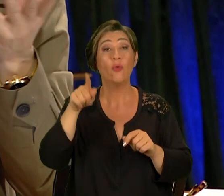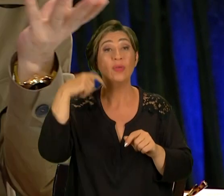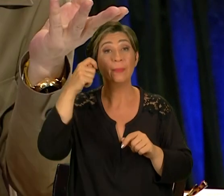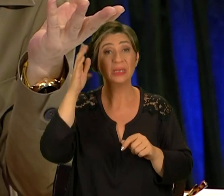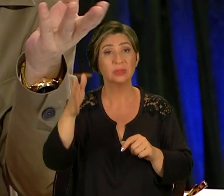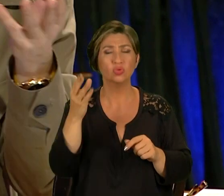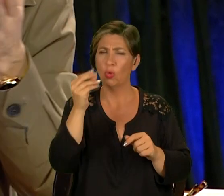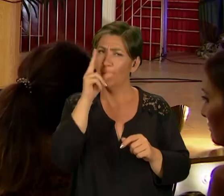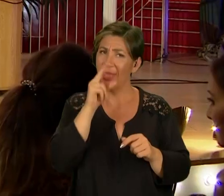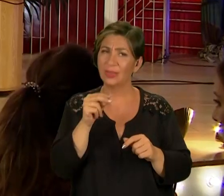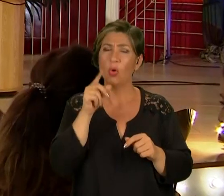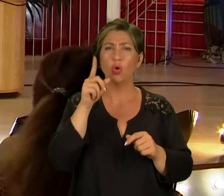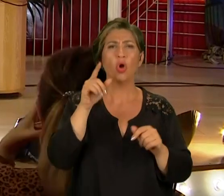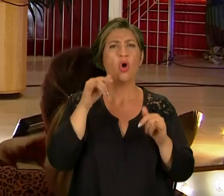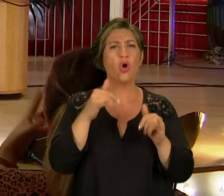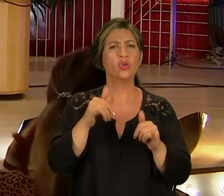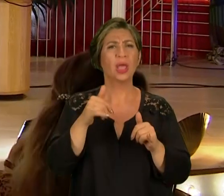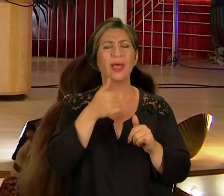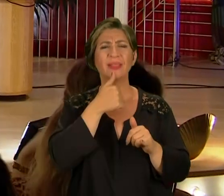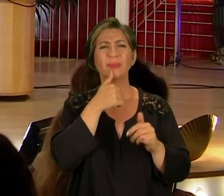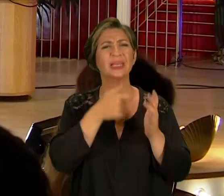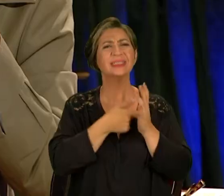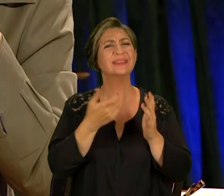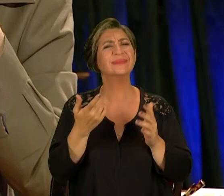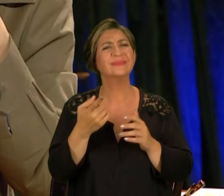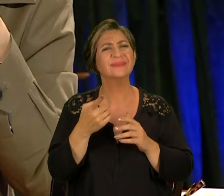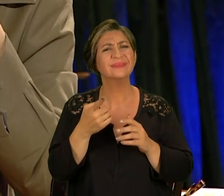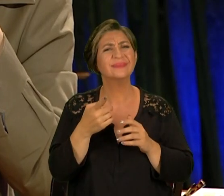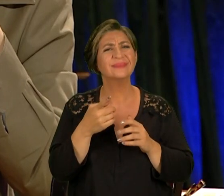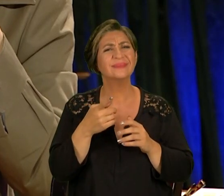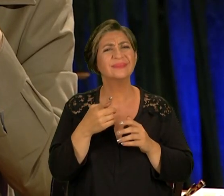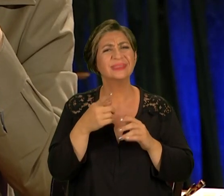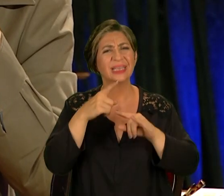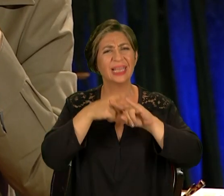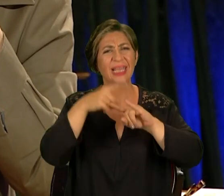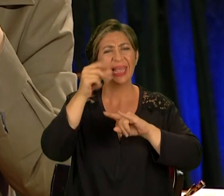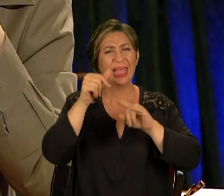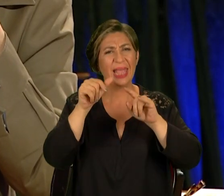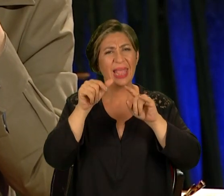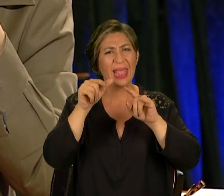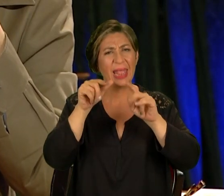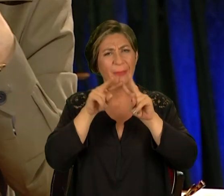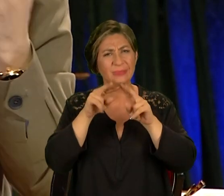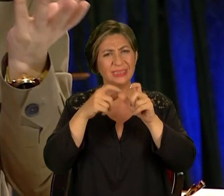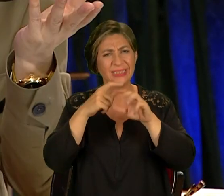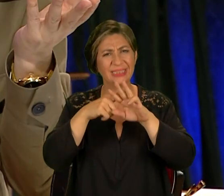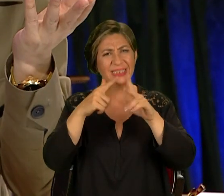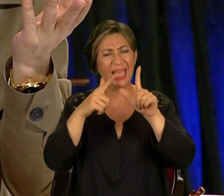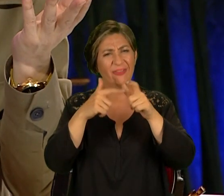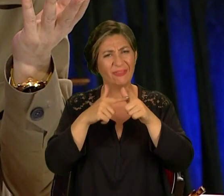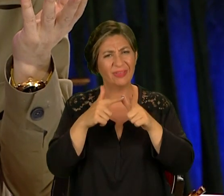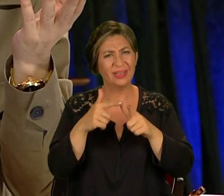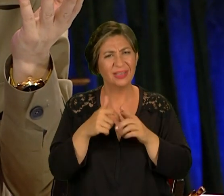gittik. Mesela çok beğendik. Orada oynayan oğlanın adı neydi? Kendisini oynuyor. Himself. Oğlanın adı